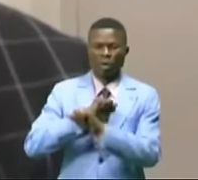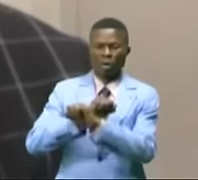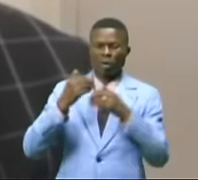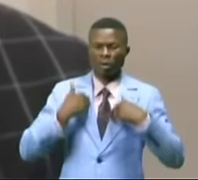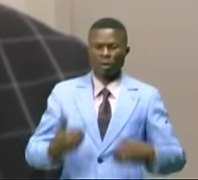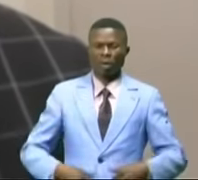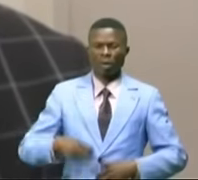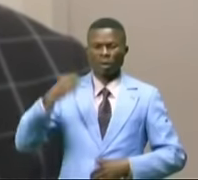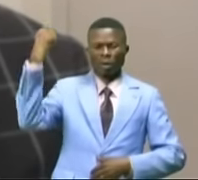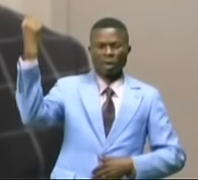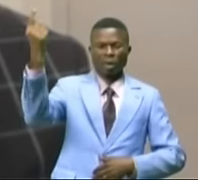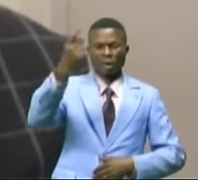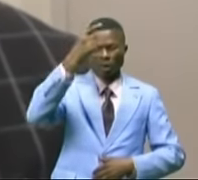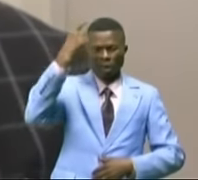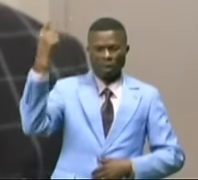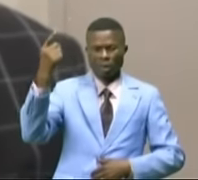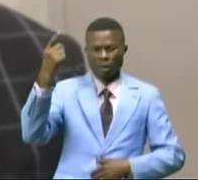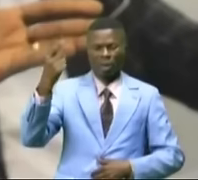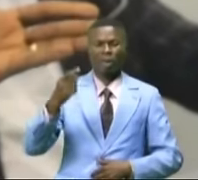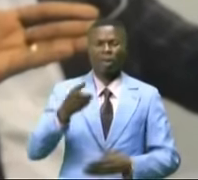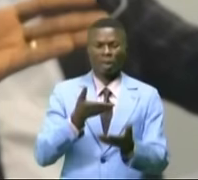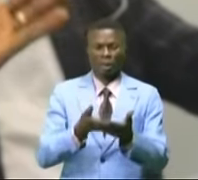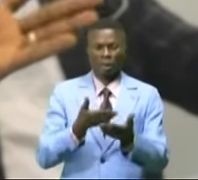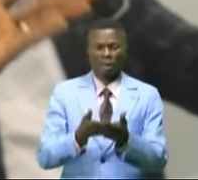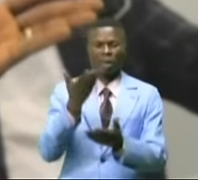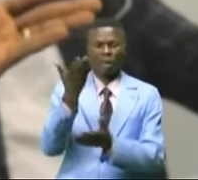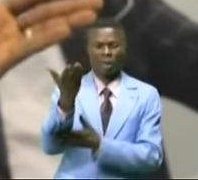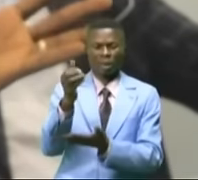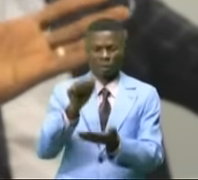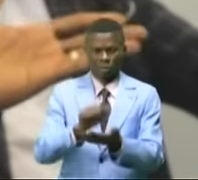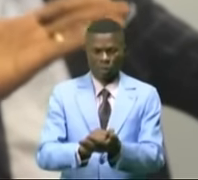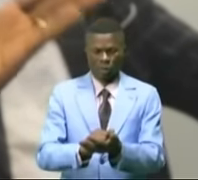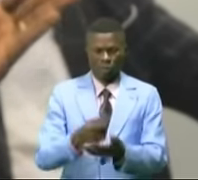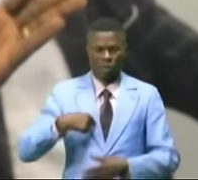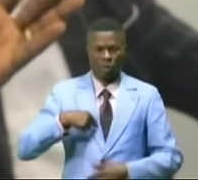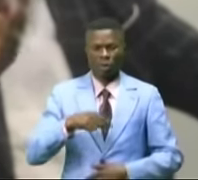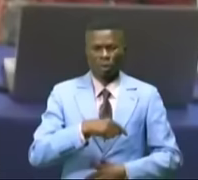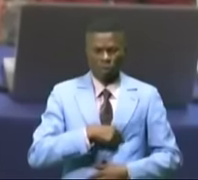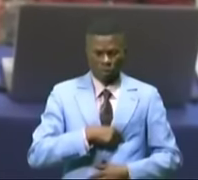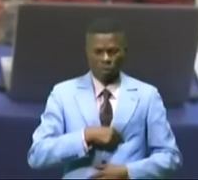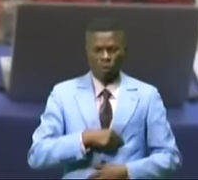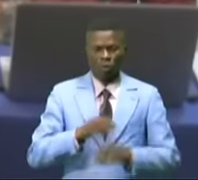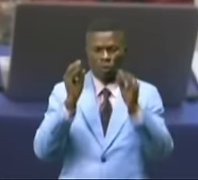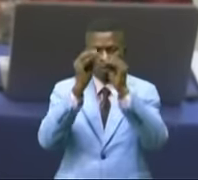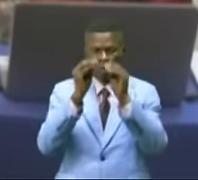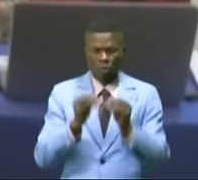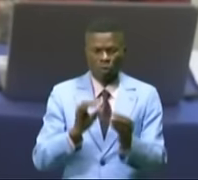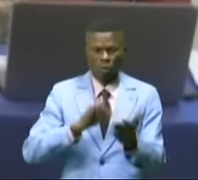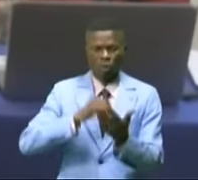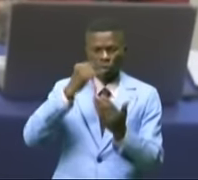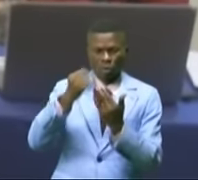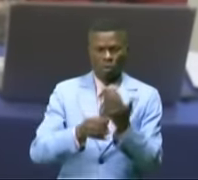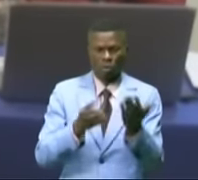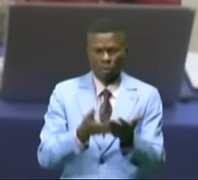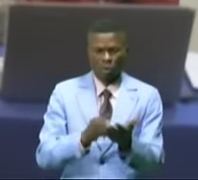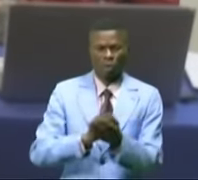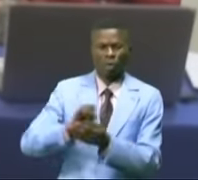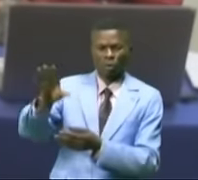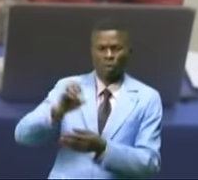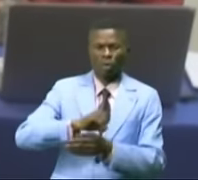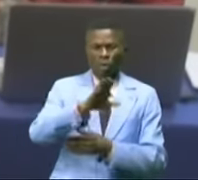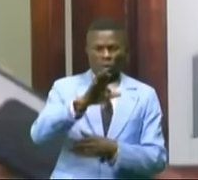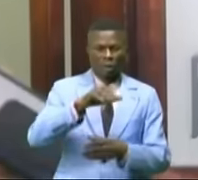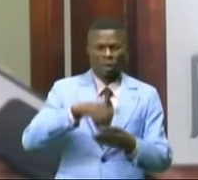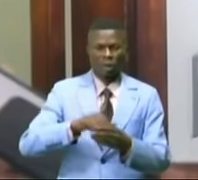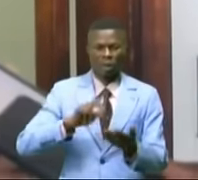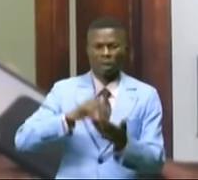santé universelle, d'où ce plaidoyer. Nous comptons capitaliser ces projets d'appui dans le